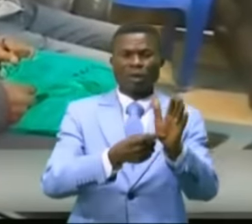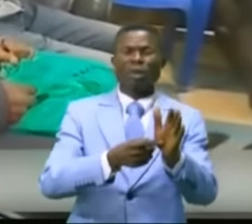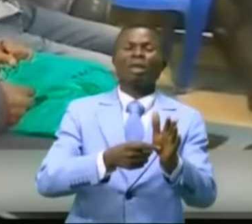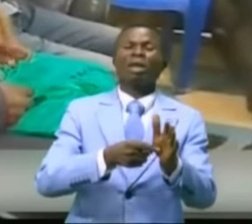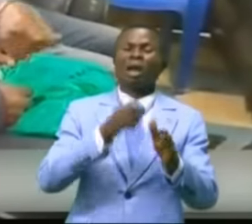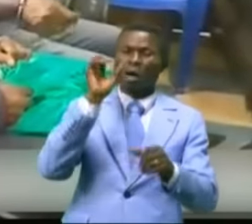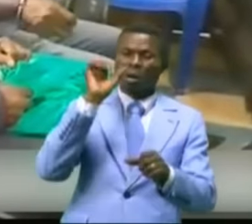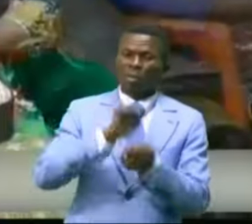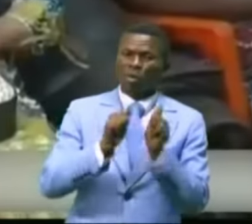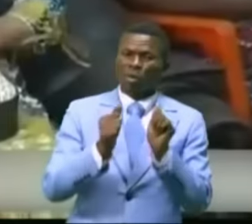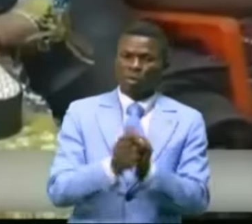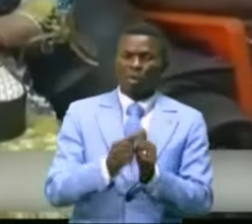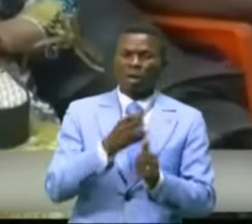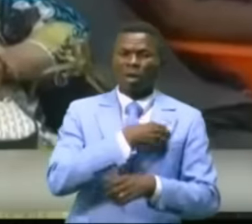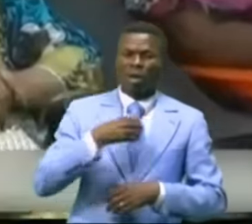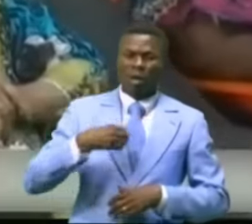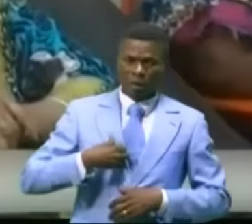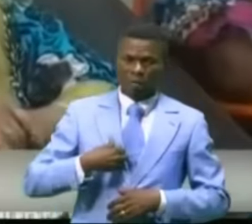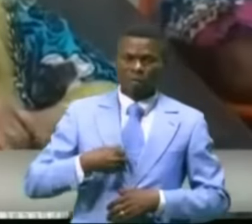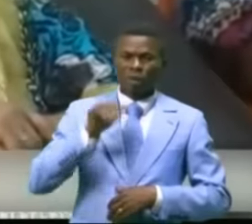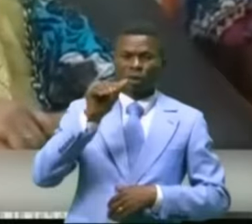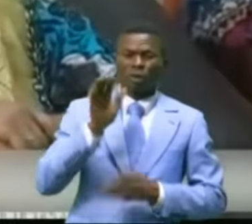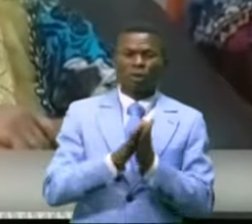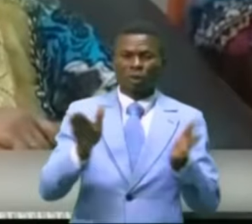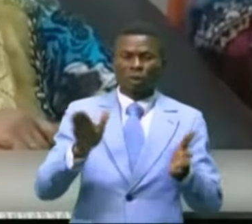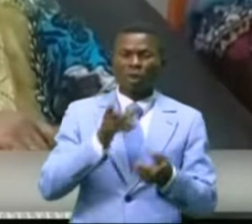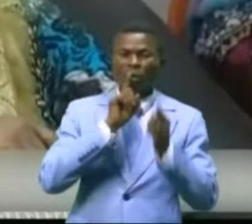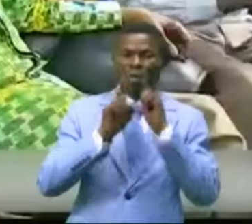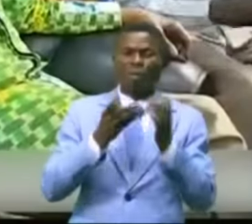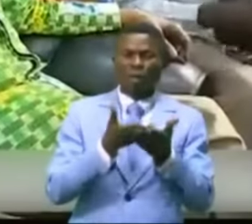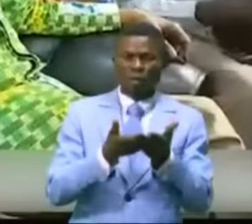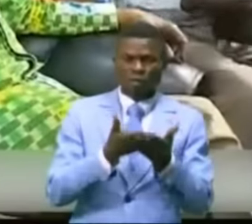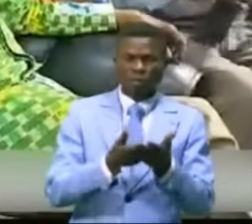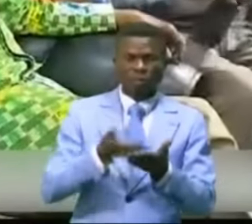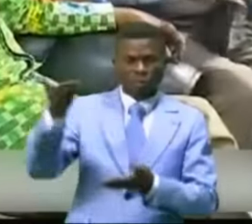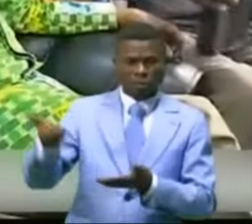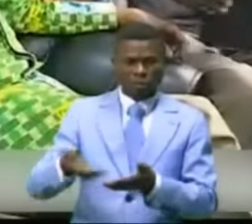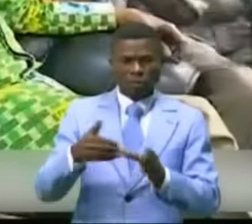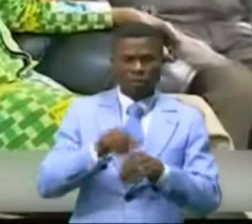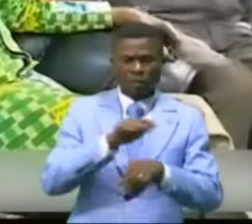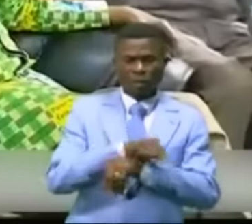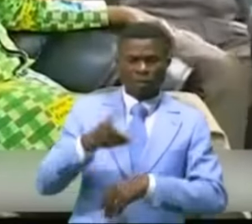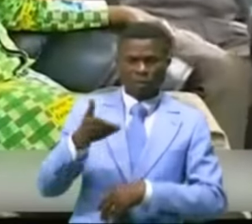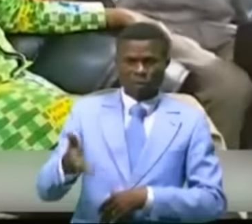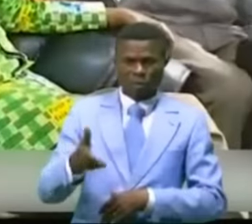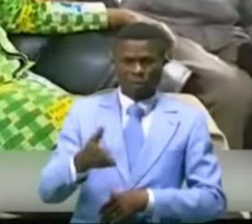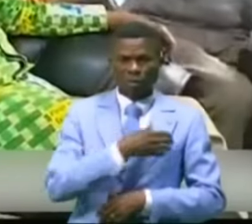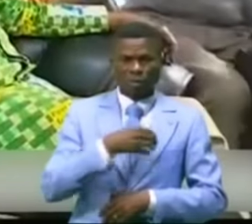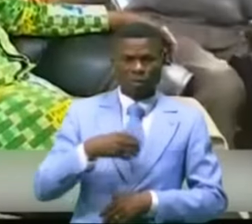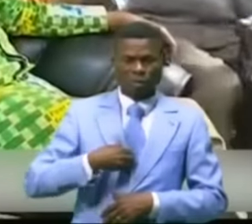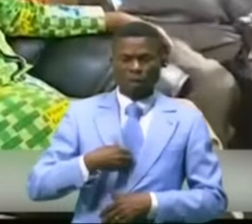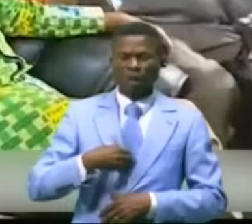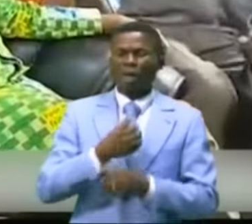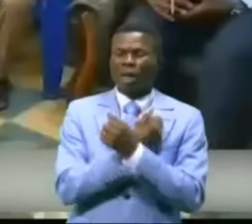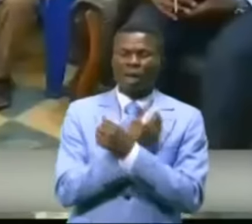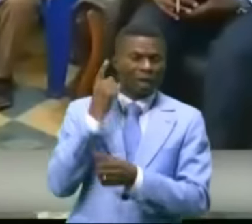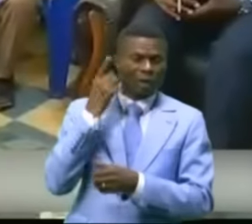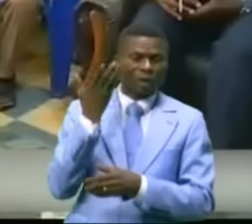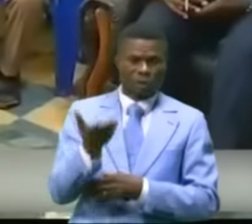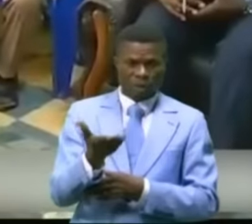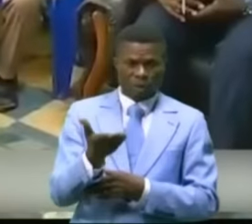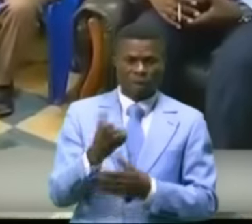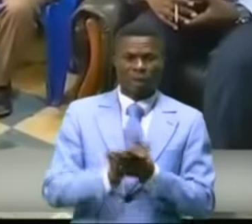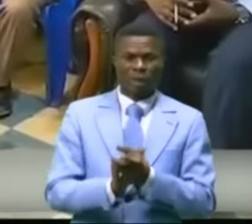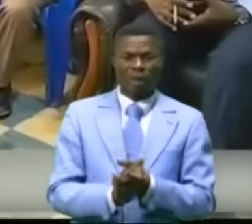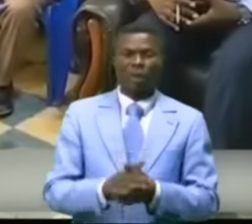desiderata à Madame la DG au cours d'un échange qu'ils ont eu avec elle. Femme au grand cœur, Mimi Mwonga ne pouvait